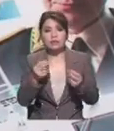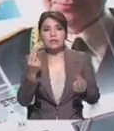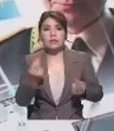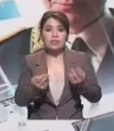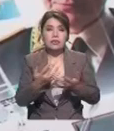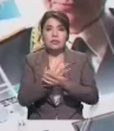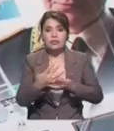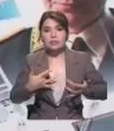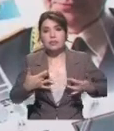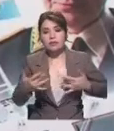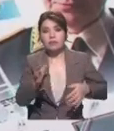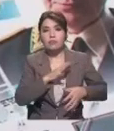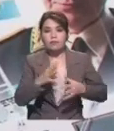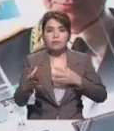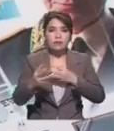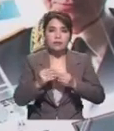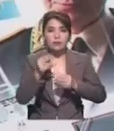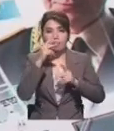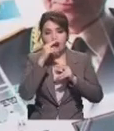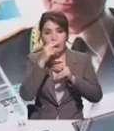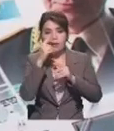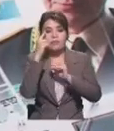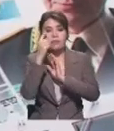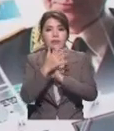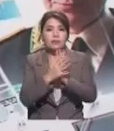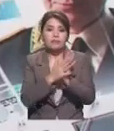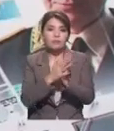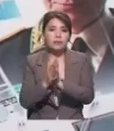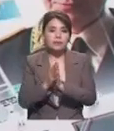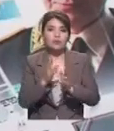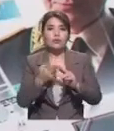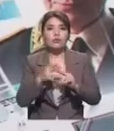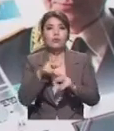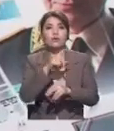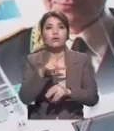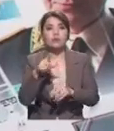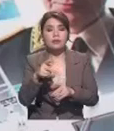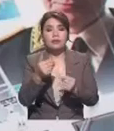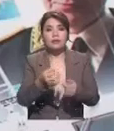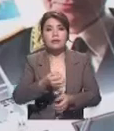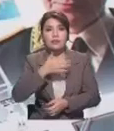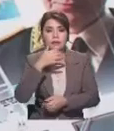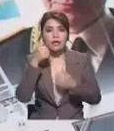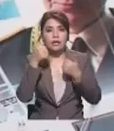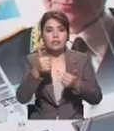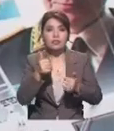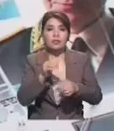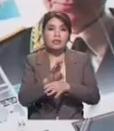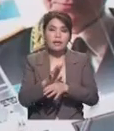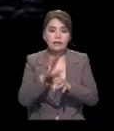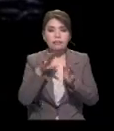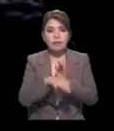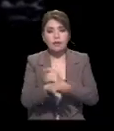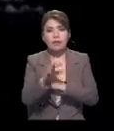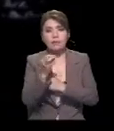Бәріміз жан-жақтан күш біріктірдік. Қателіктер болса түсіністікпен қарауды сұраймыз. Бірақ көрермендерге ұнайды деп ойлаймын. Өйткені телехикаяда мелодрамада, экшнда